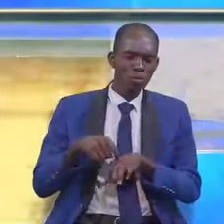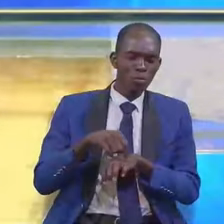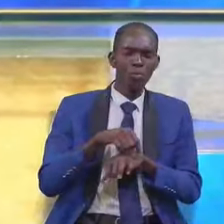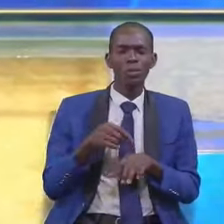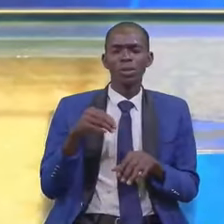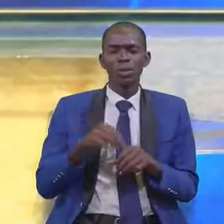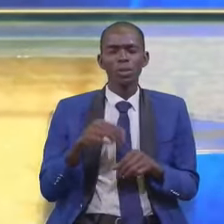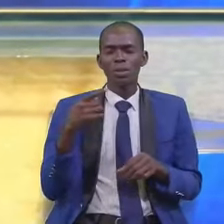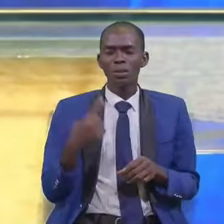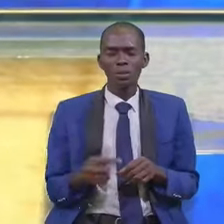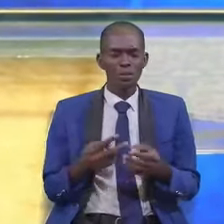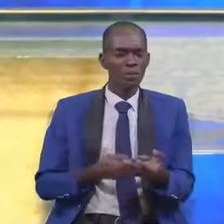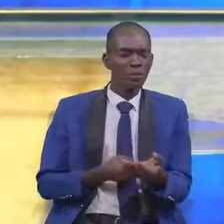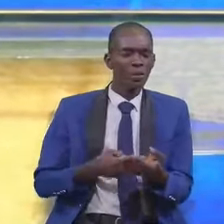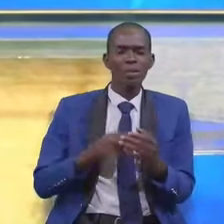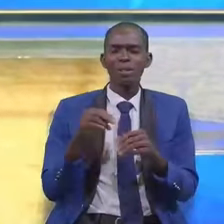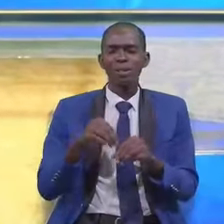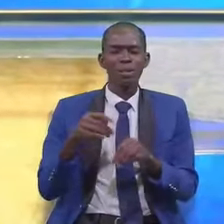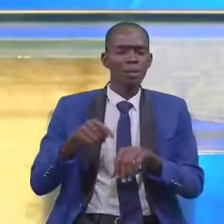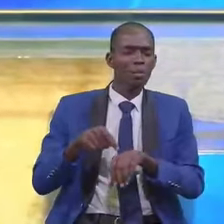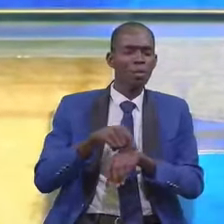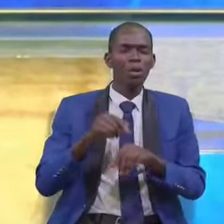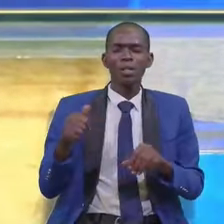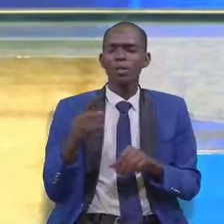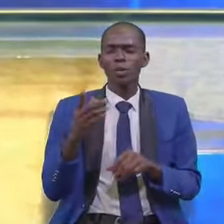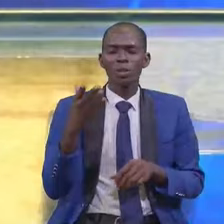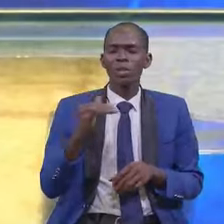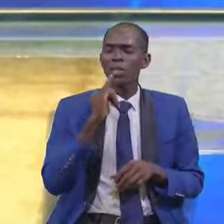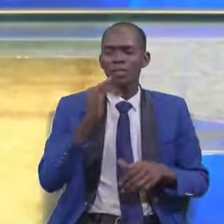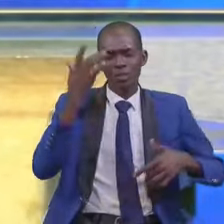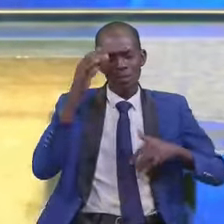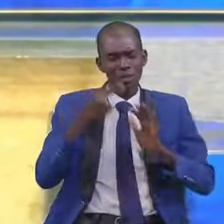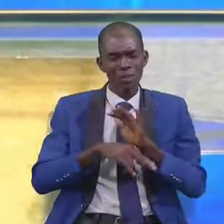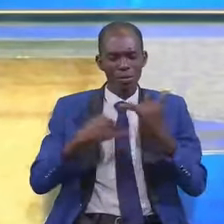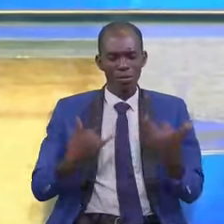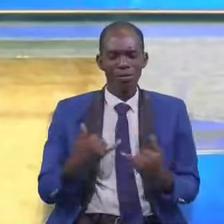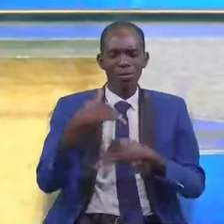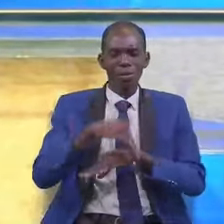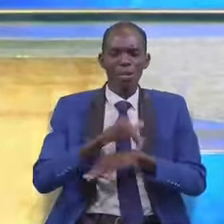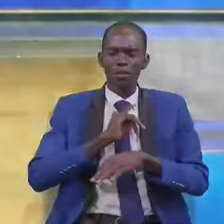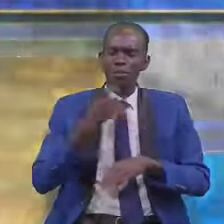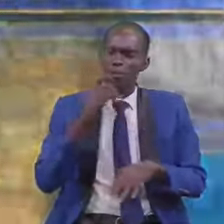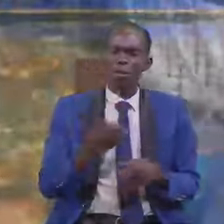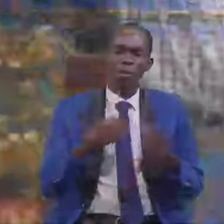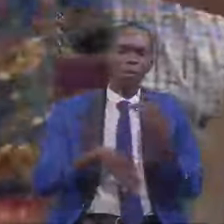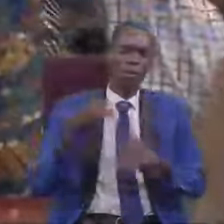os, partout où il y a la maladie ce soir, je commande, sortez au nom de Jésus-Christ.